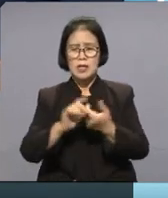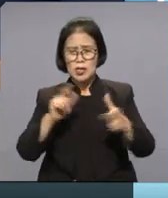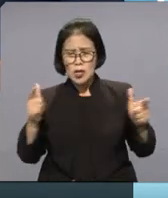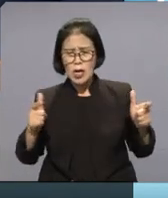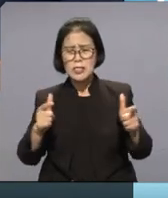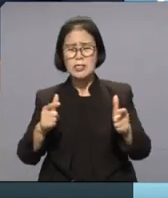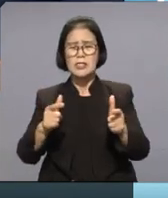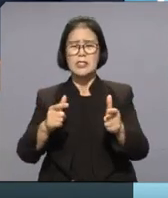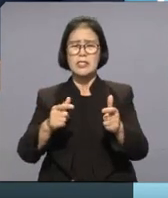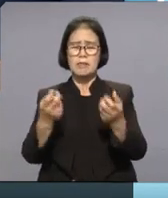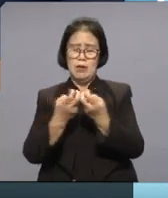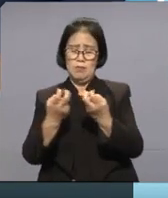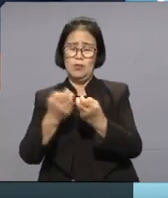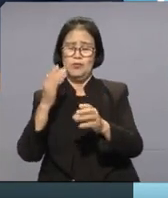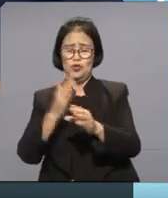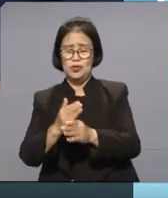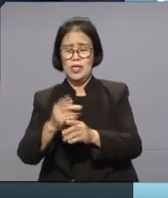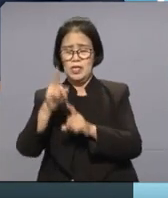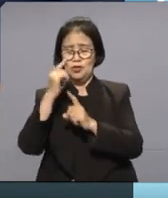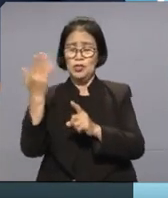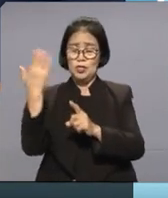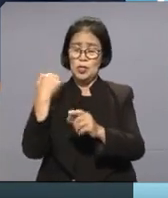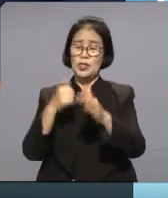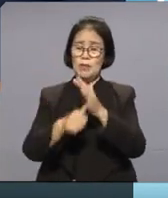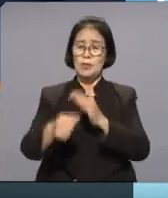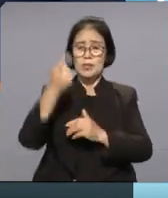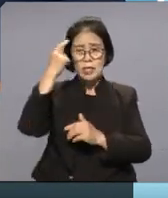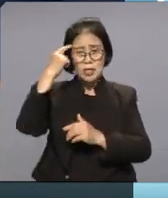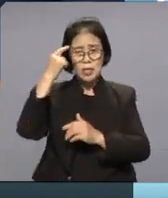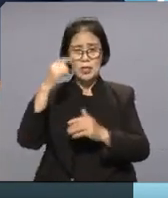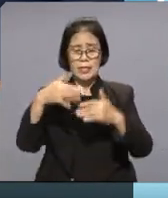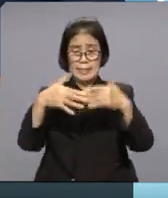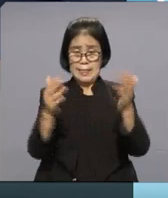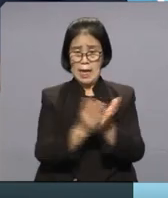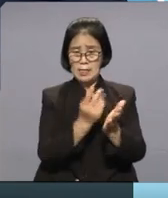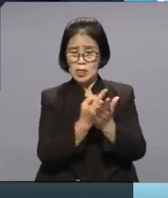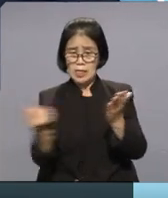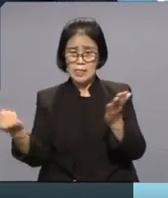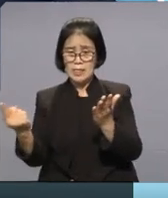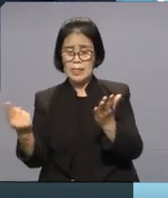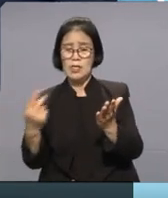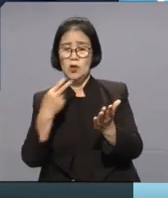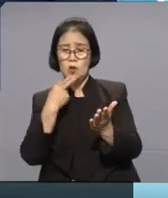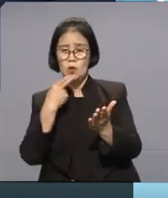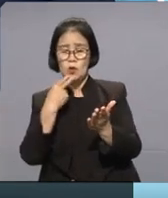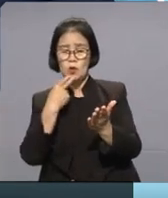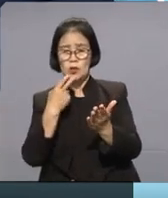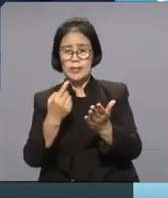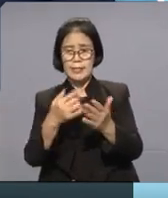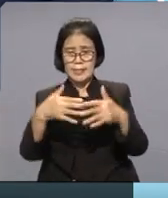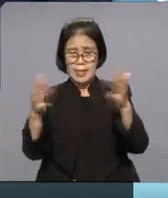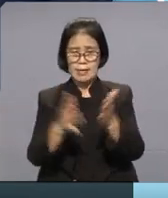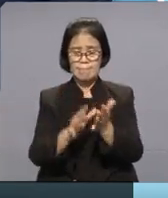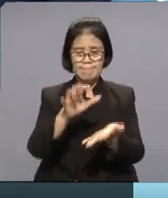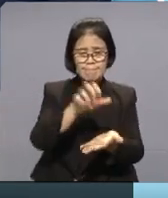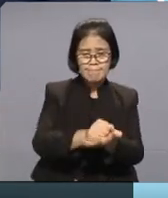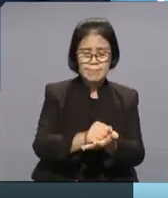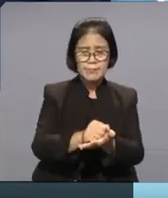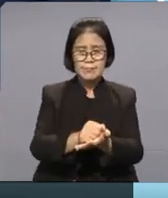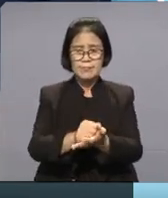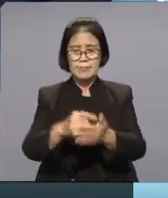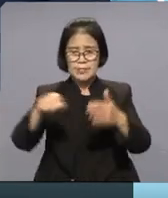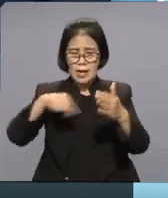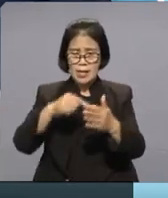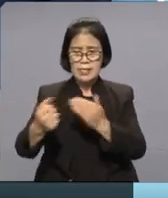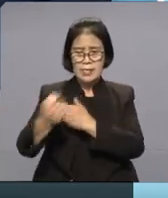가운데 지금 이준석 대표의 전 대표의 생각은 당을 떠나지 않는 범위 내에서 당을 다시 장악하거나 당의 영향을 키우는 방법을